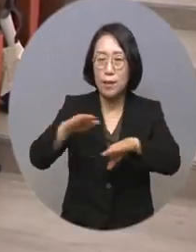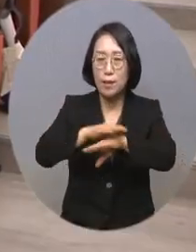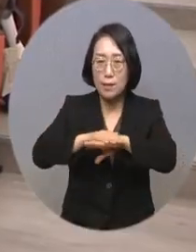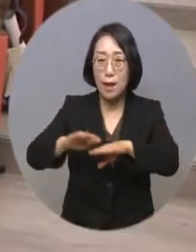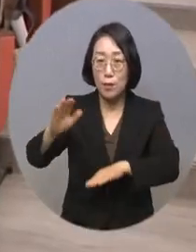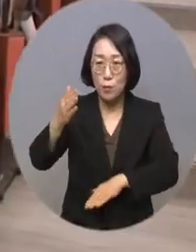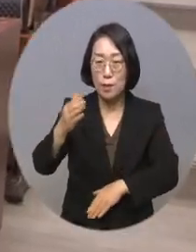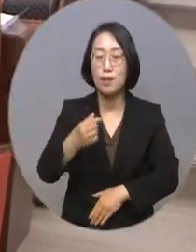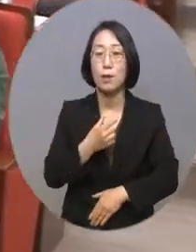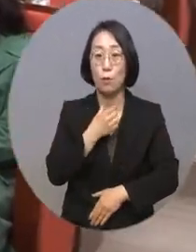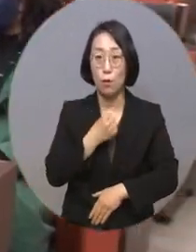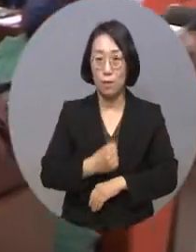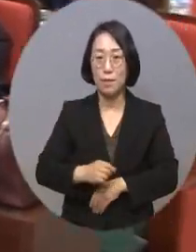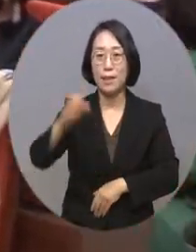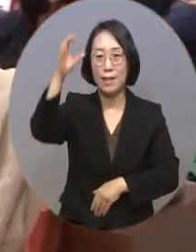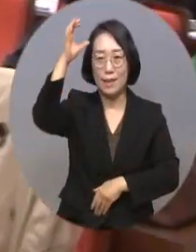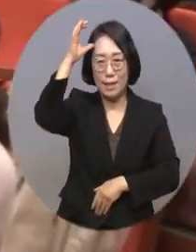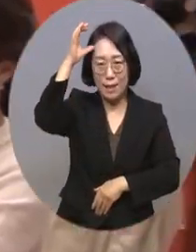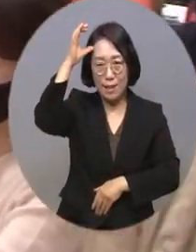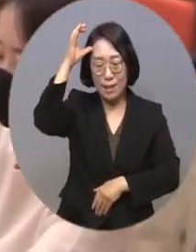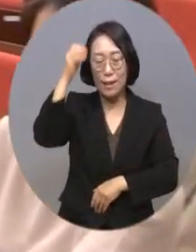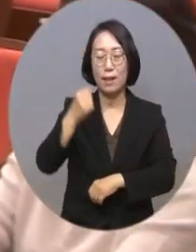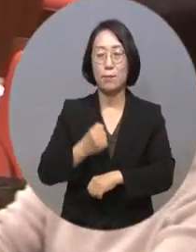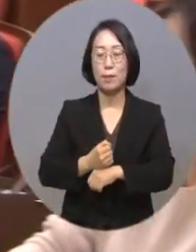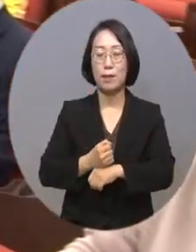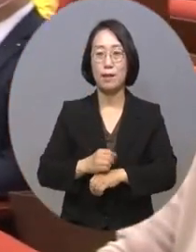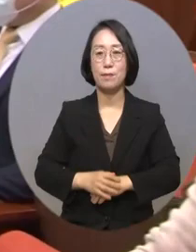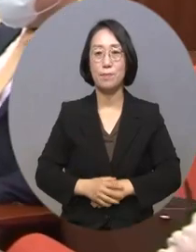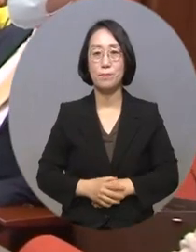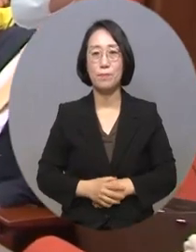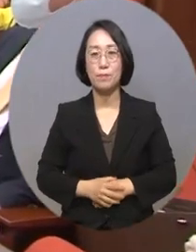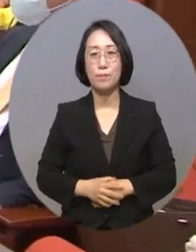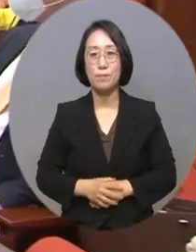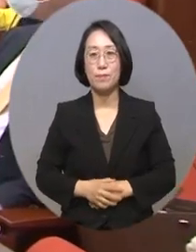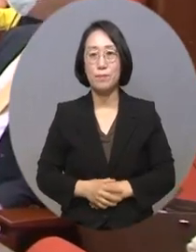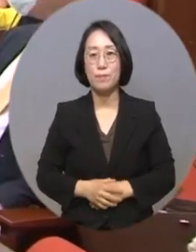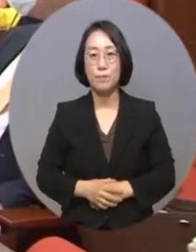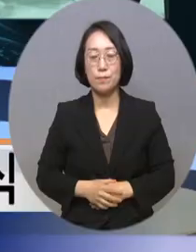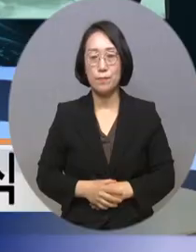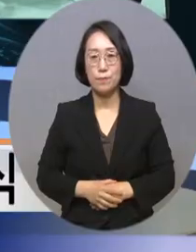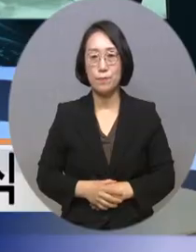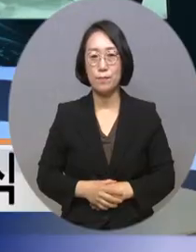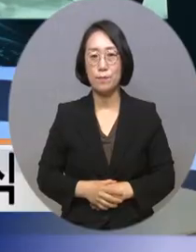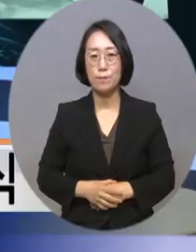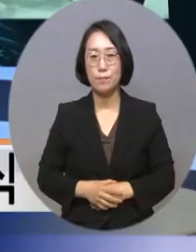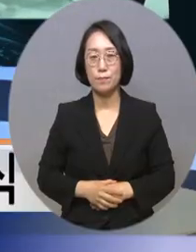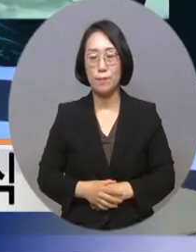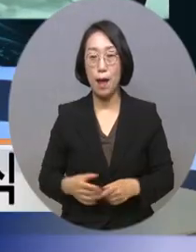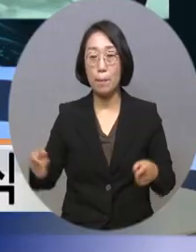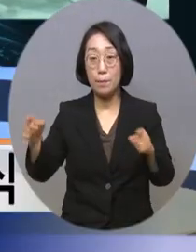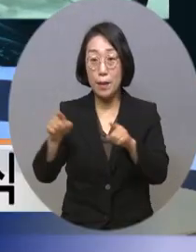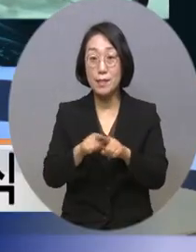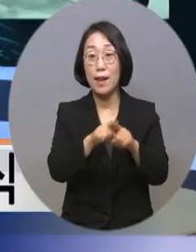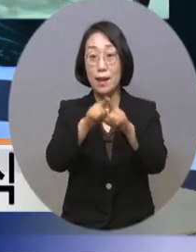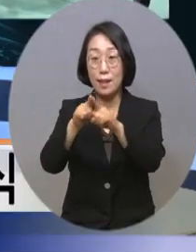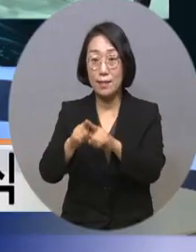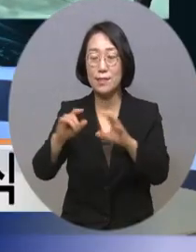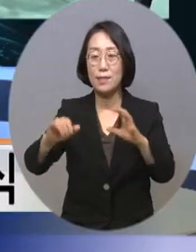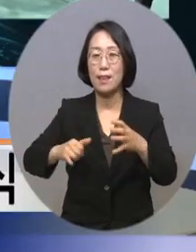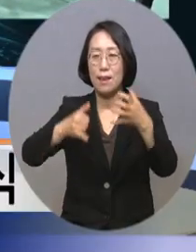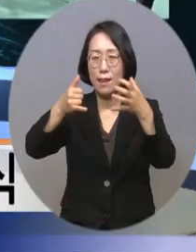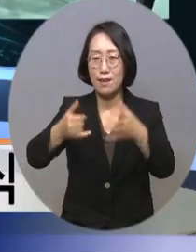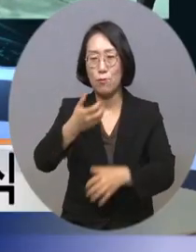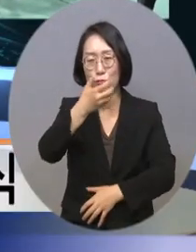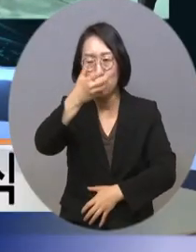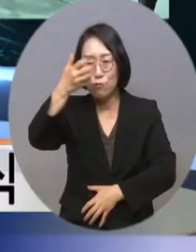기대해봅니다. 지금까지 복지TV 부산방송 황병영입니다. 더불어 함께 사는 세상을